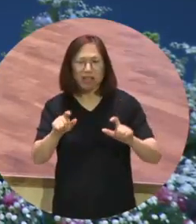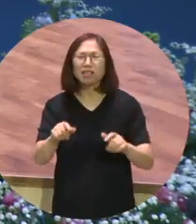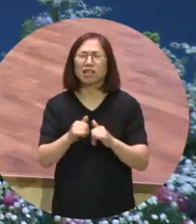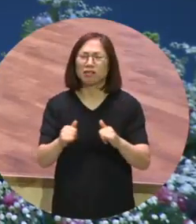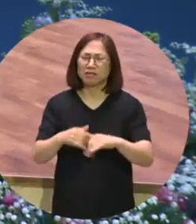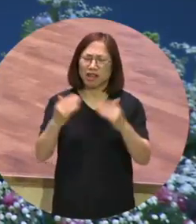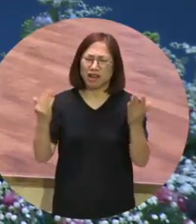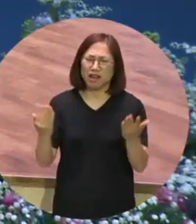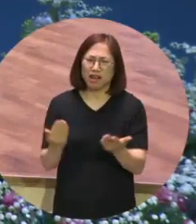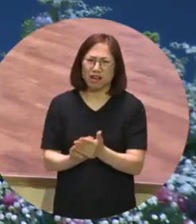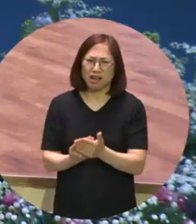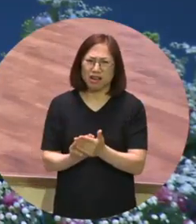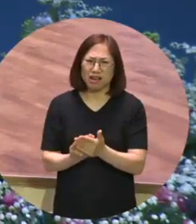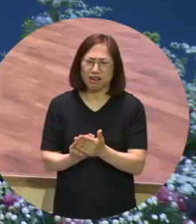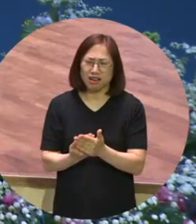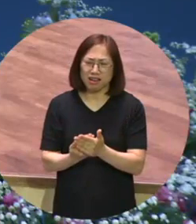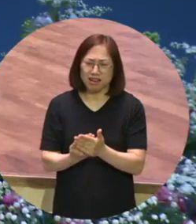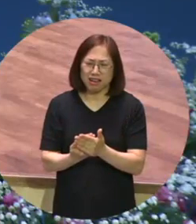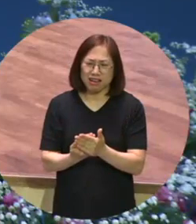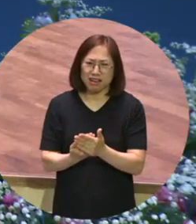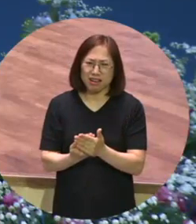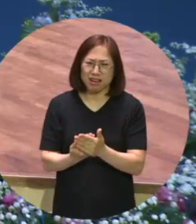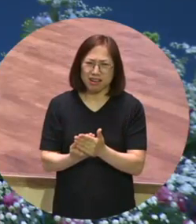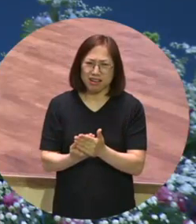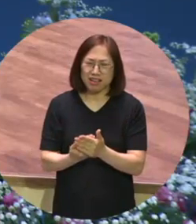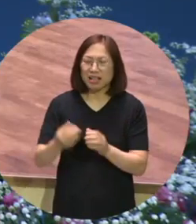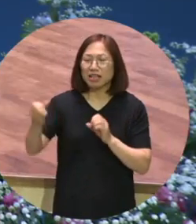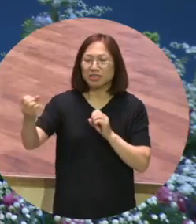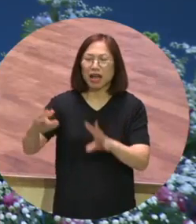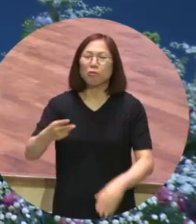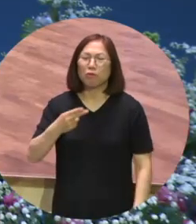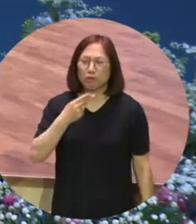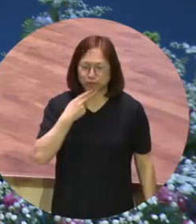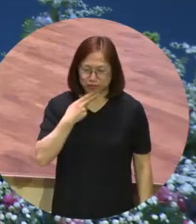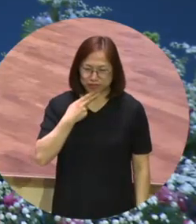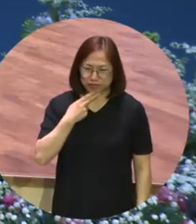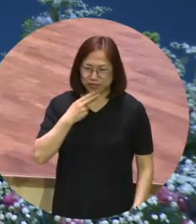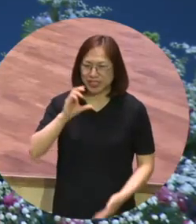다, 전부 다 답 안 난 사람이에요.